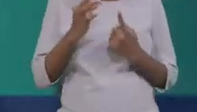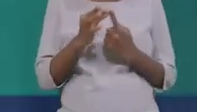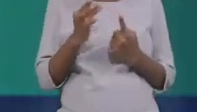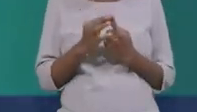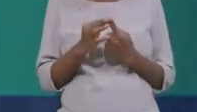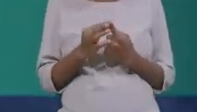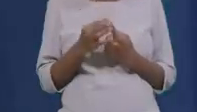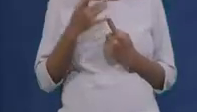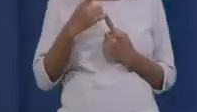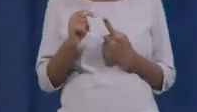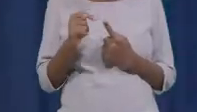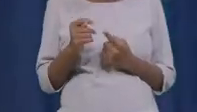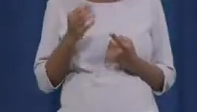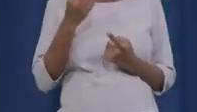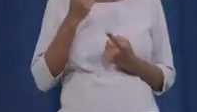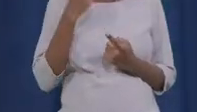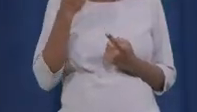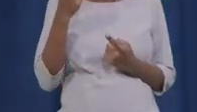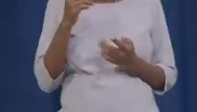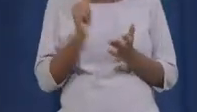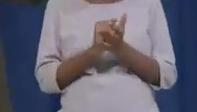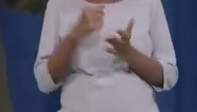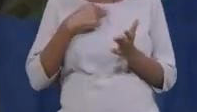la longueur de la phrase.